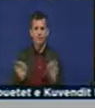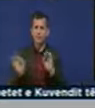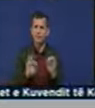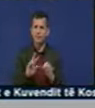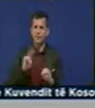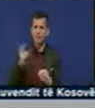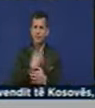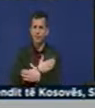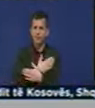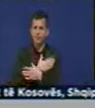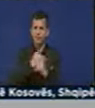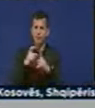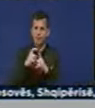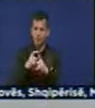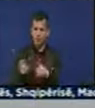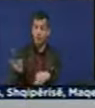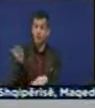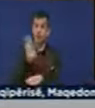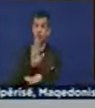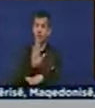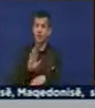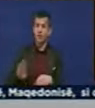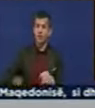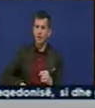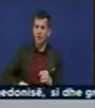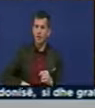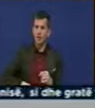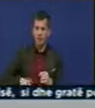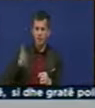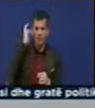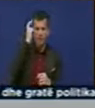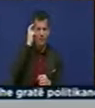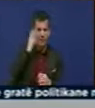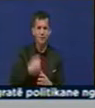përgatitet Zylfie Duraku, përfaqësuese e grave nga Malizi.